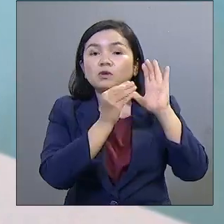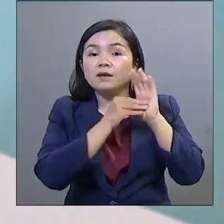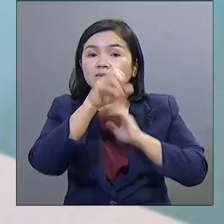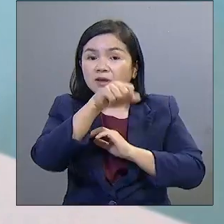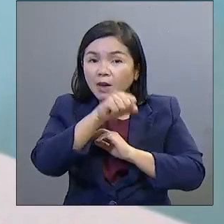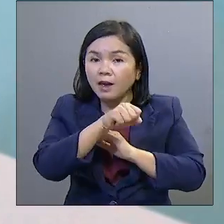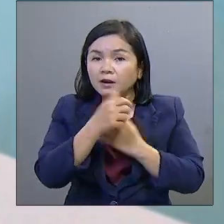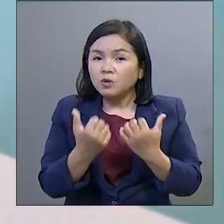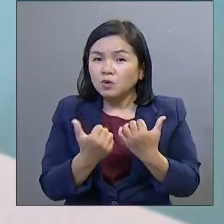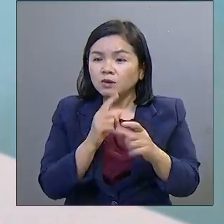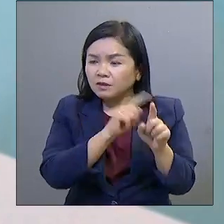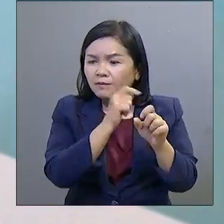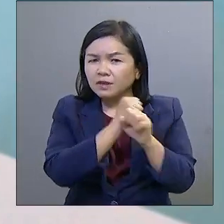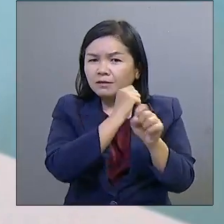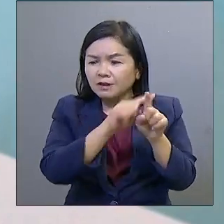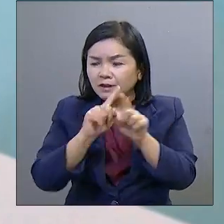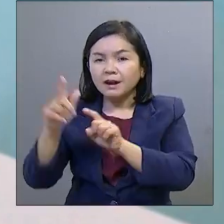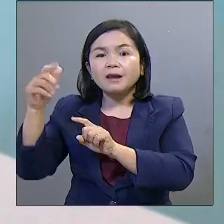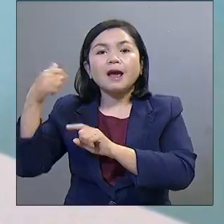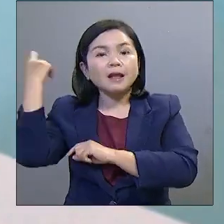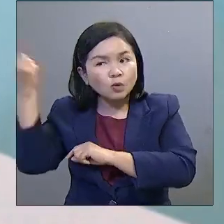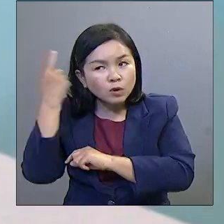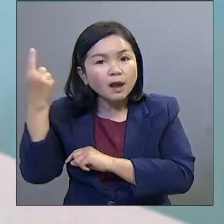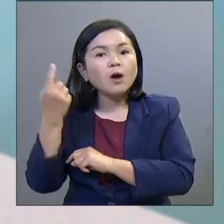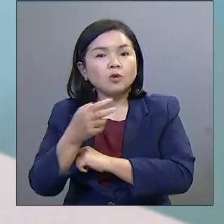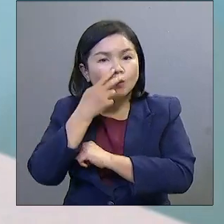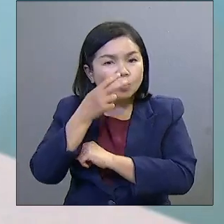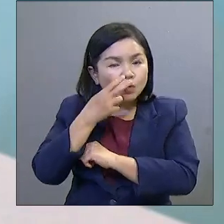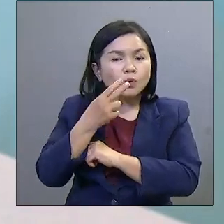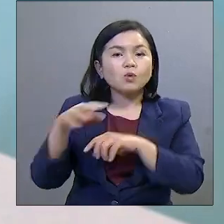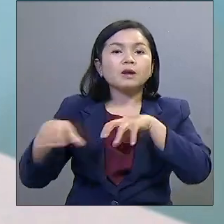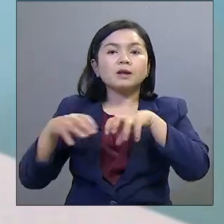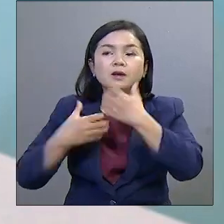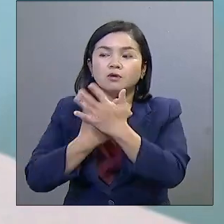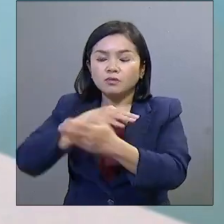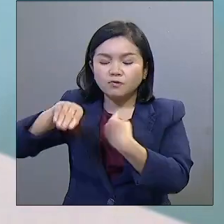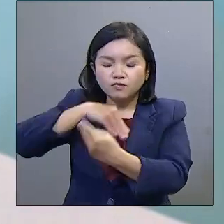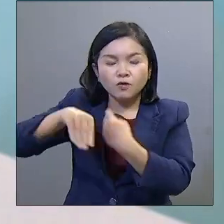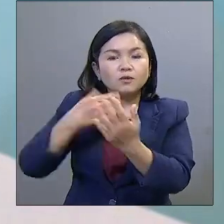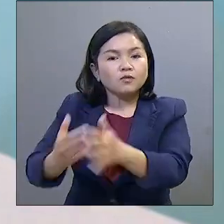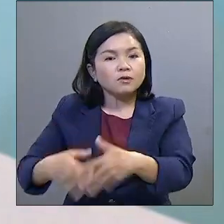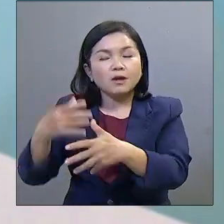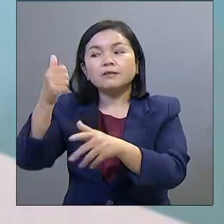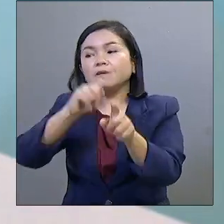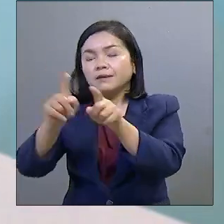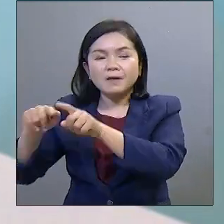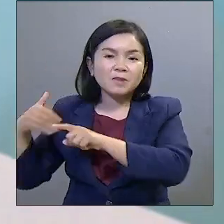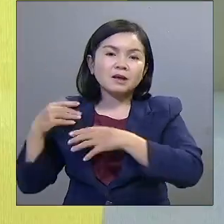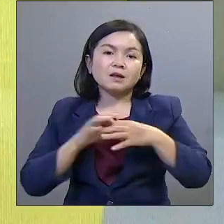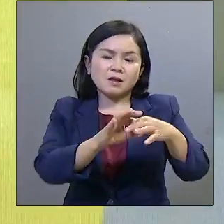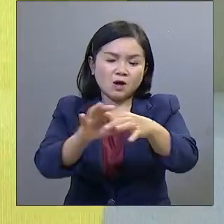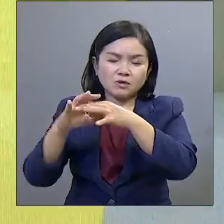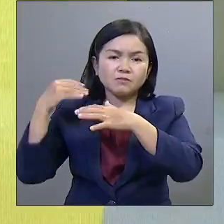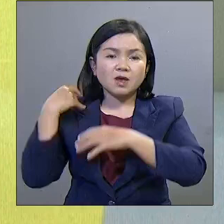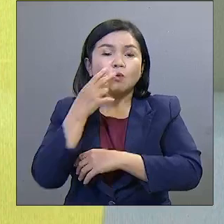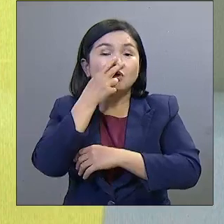ป็นศูนย์กลางเนี่ยมันทำได้หลายอย่างเลยการท่องเที่ยวนะคะเรื่องของการกระตุ้นเศรษฐกิจทุกอย่างเนี่ยมันก็จะไปด้วยกันหมดเลยนะ ใช่แล้วเวลาดู